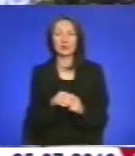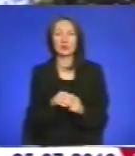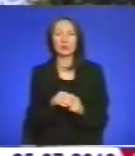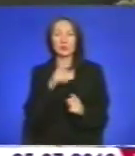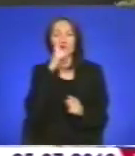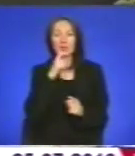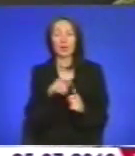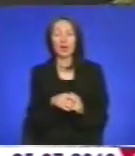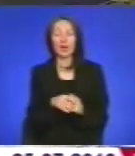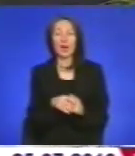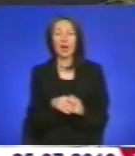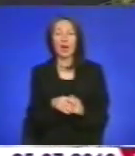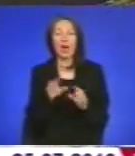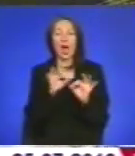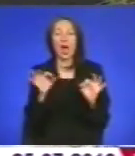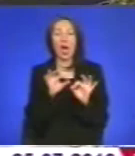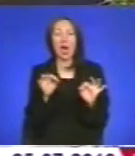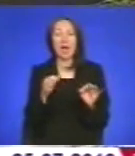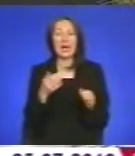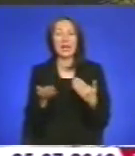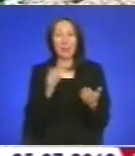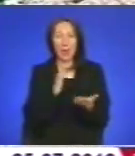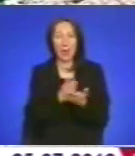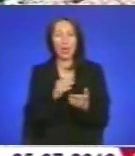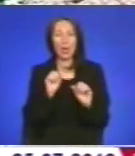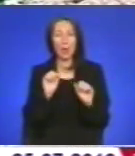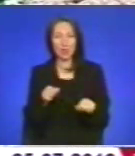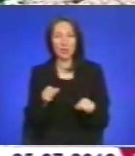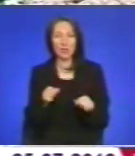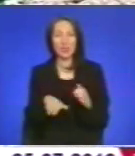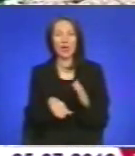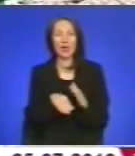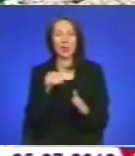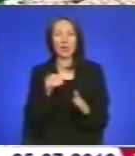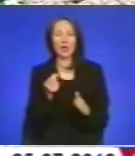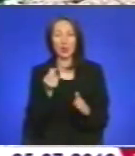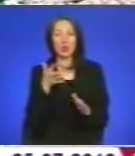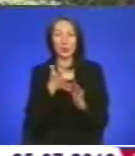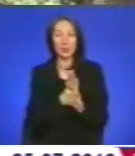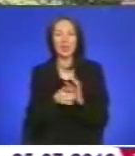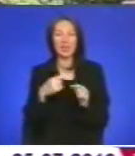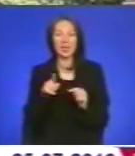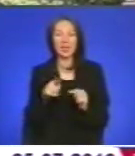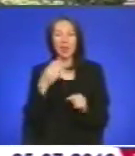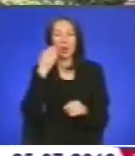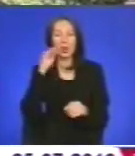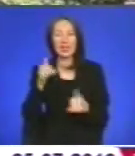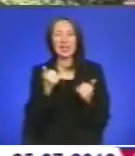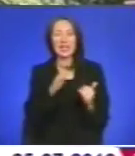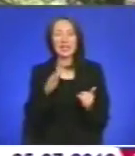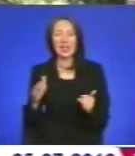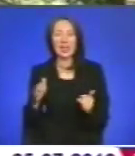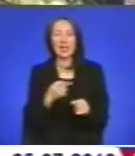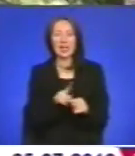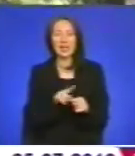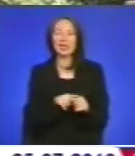погано тут. Але, зізнаються, якби мали можливість обирати, кошти витратили б по-іншому. Покращення для дітей, якісь